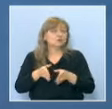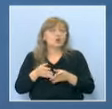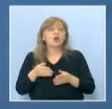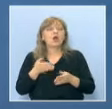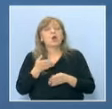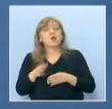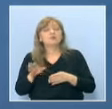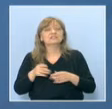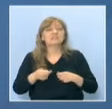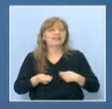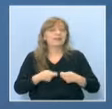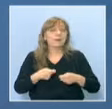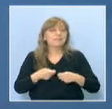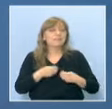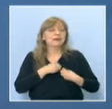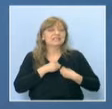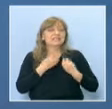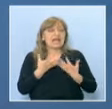да осъществим